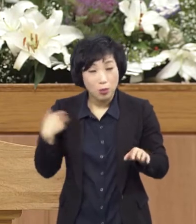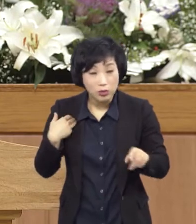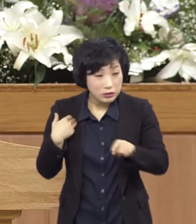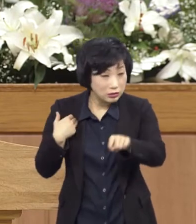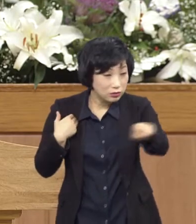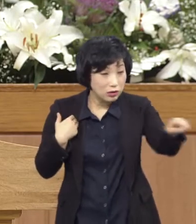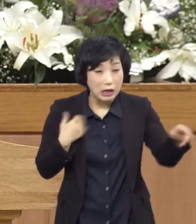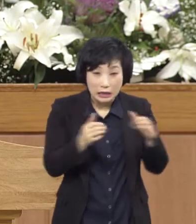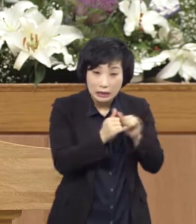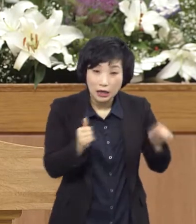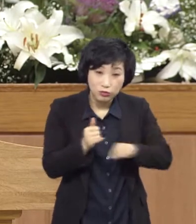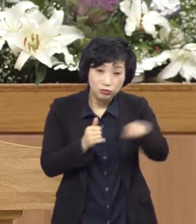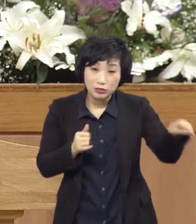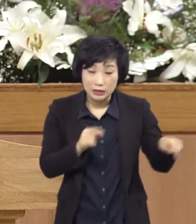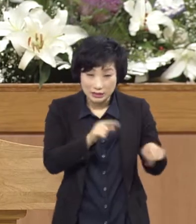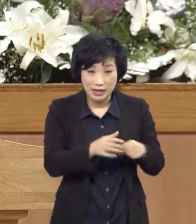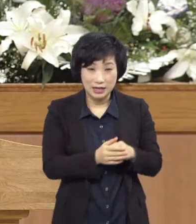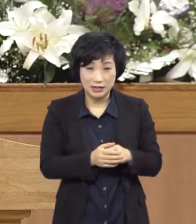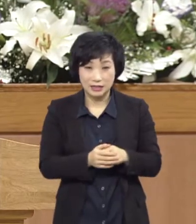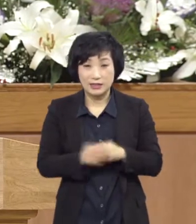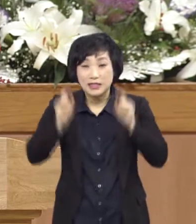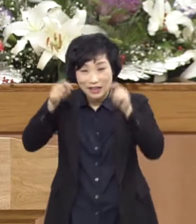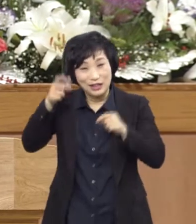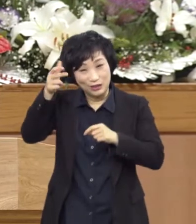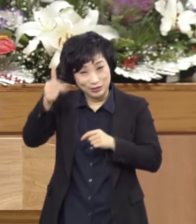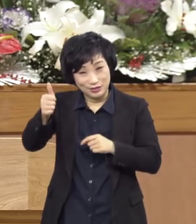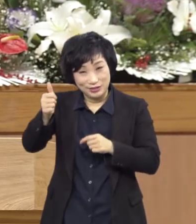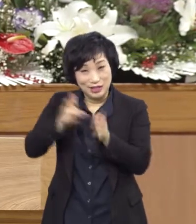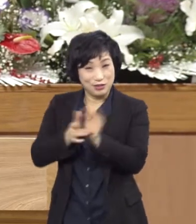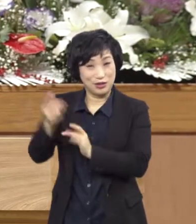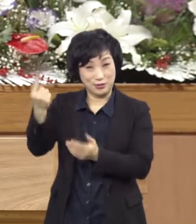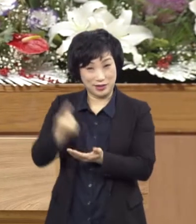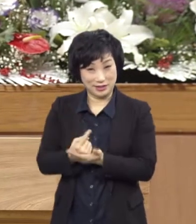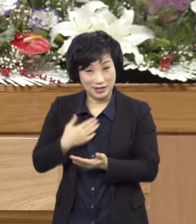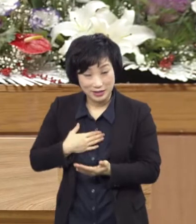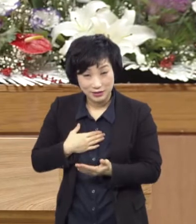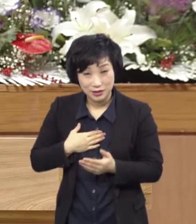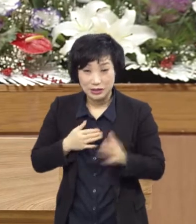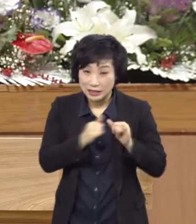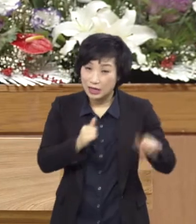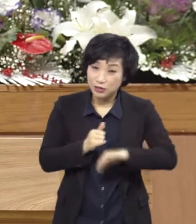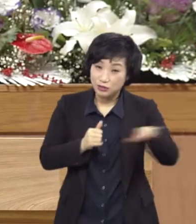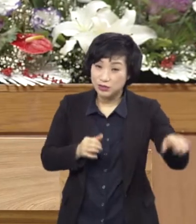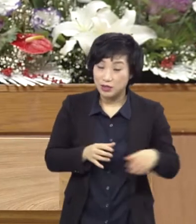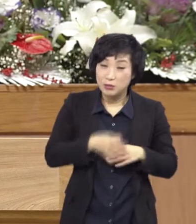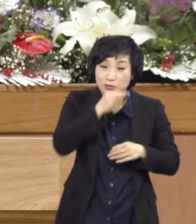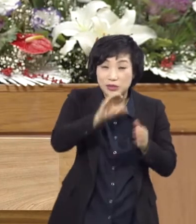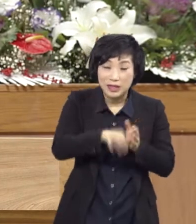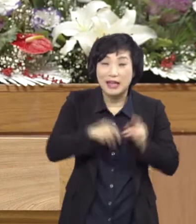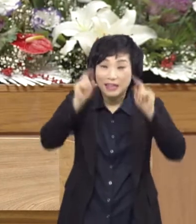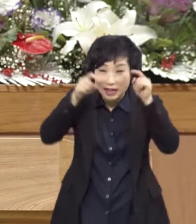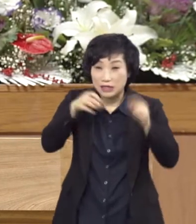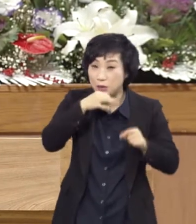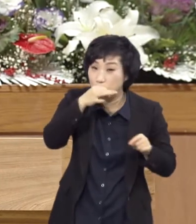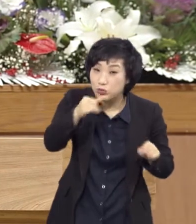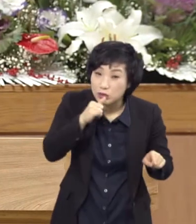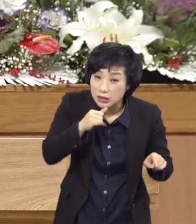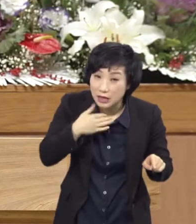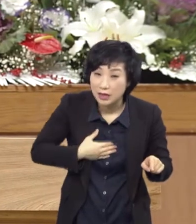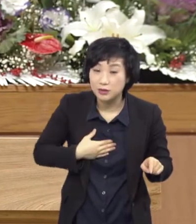인간에게 양의 목자로 오셨습니다. 그래서 우리 보고 양이라는 거요. 양이